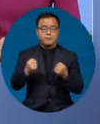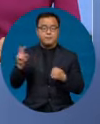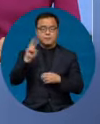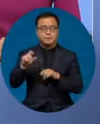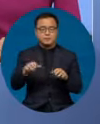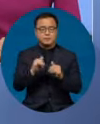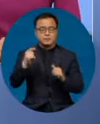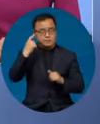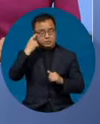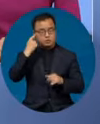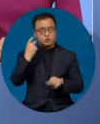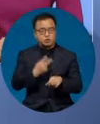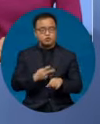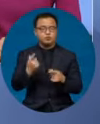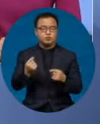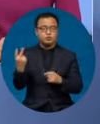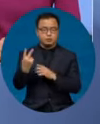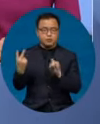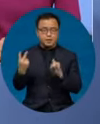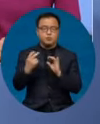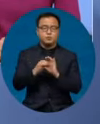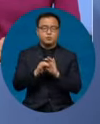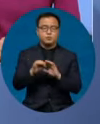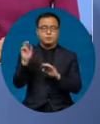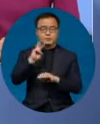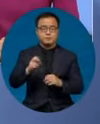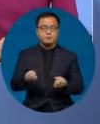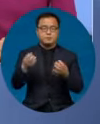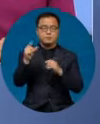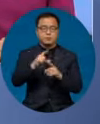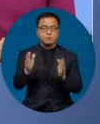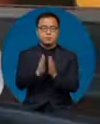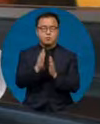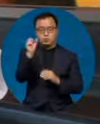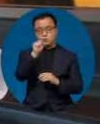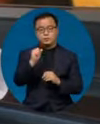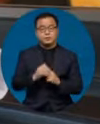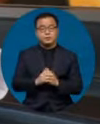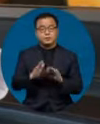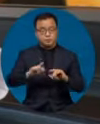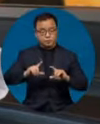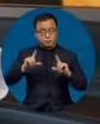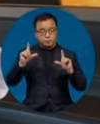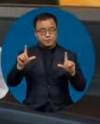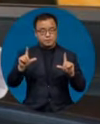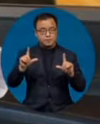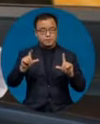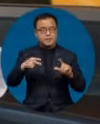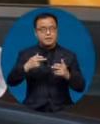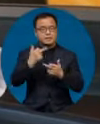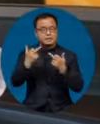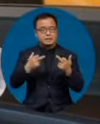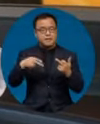정신적 스승인 그들의 존재로 인해 음악제가 더욱 빛났습니다. 네. 올해는 산이라는 음악제 주제가 더 독특한